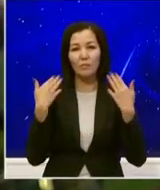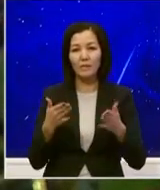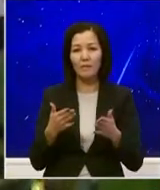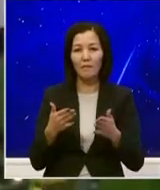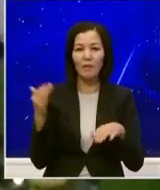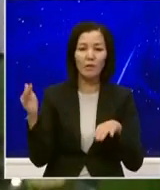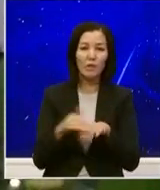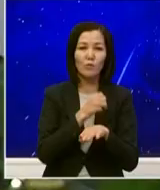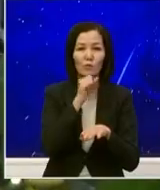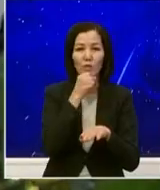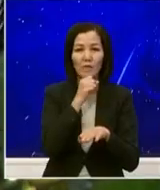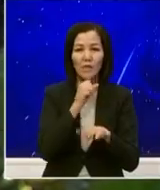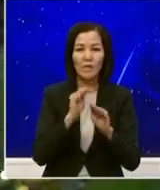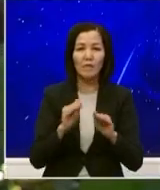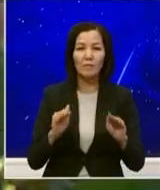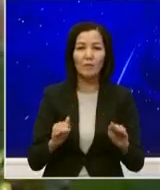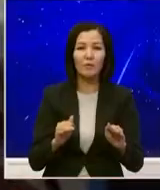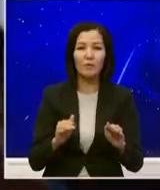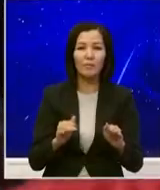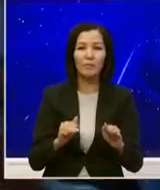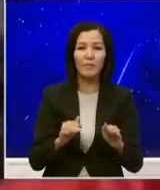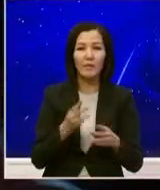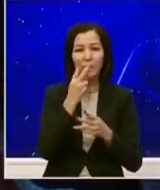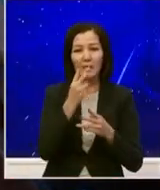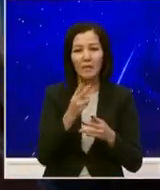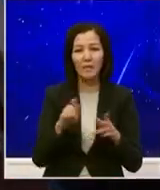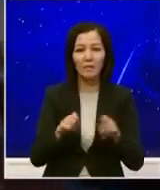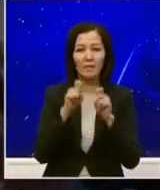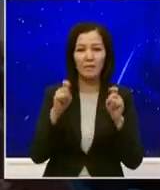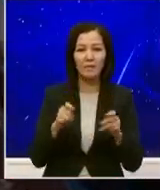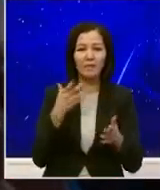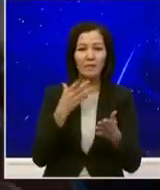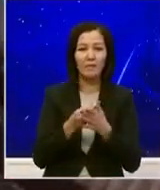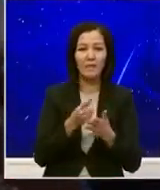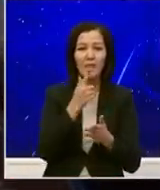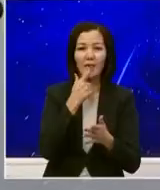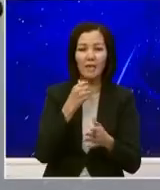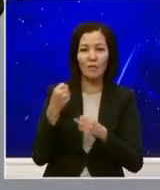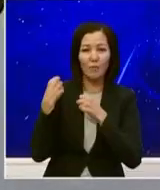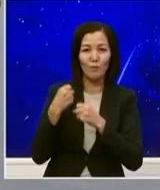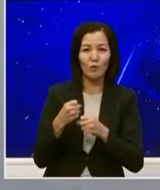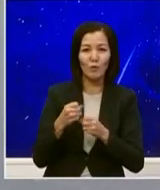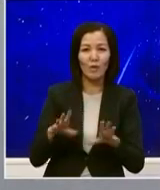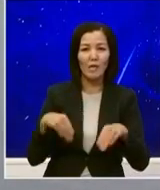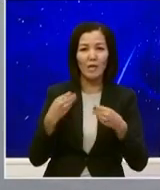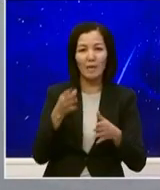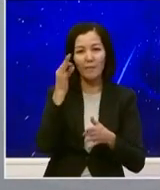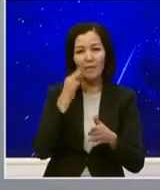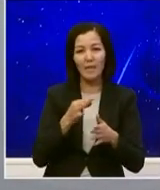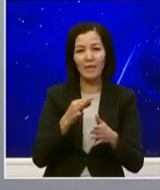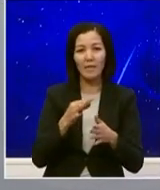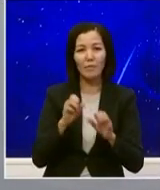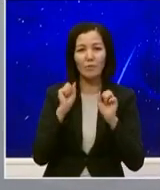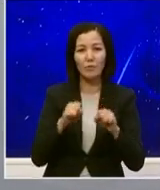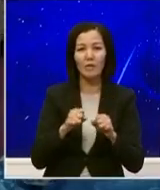представление для доброго дедушки, ребятишки с предвкушением смотрели, как он открывает свой заветный красный мешок и достает оттуда подарки,